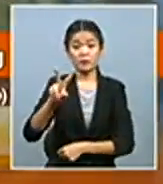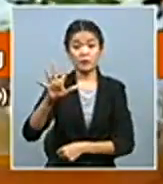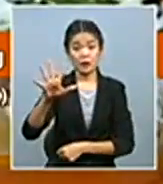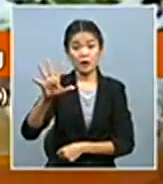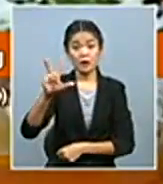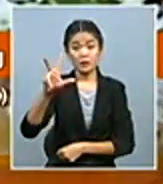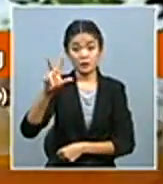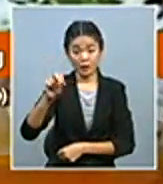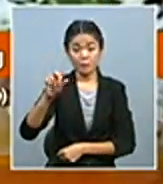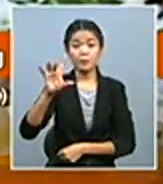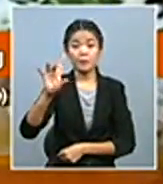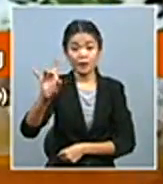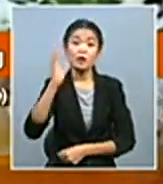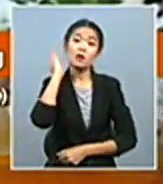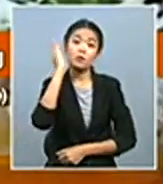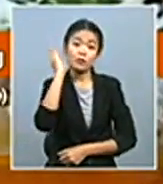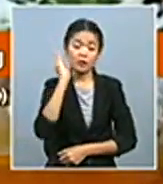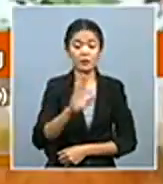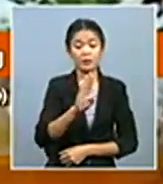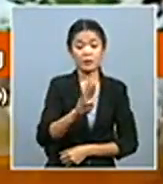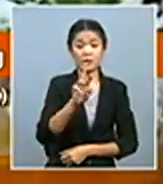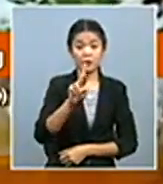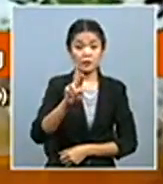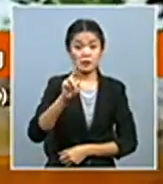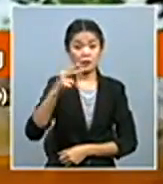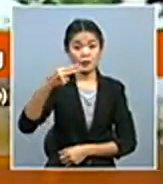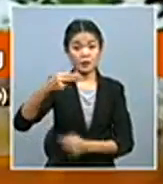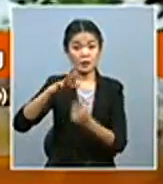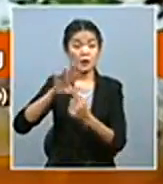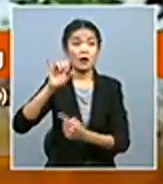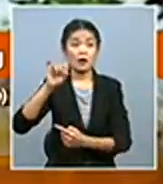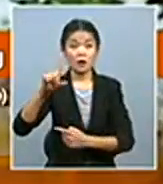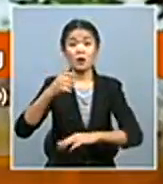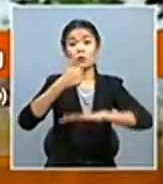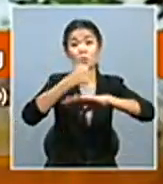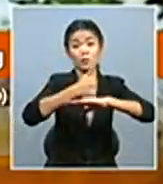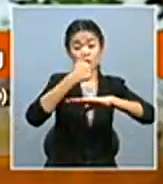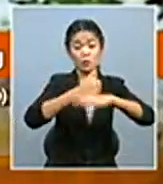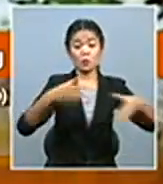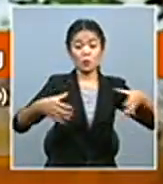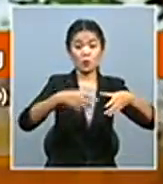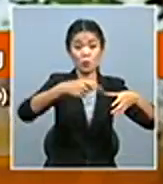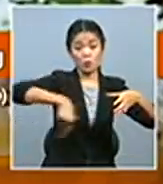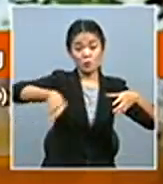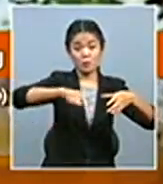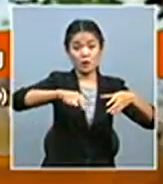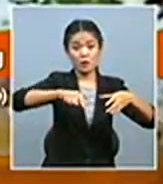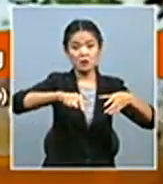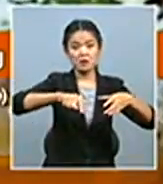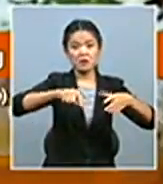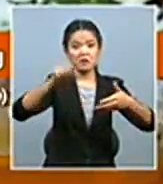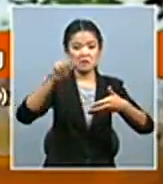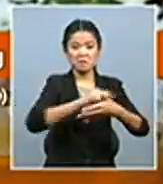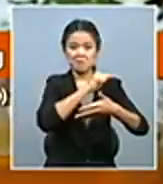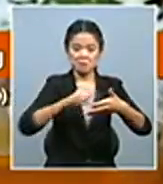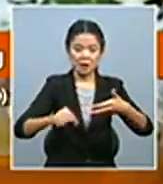2538ครับคุณบรรหารศิลปะอาชาในฐานะหัวหน้าพรรคชาติไทยซึ่งเป็นพรรคการเมืองที่มีสมาชิกของพรรคได้รับการเลือกตั้งมากที่สุด